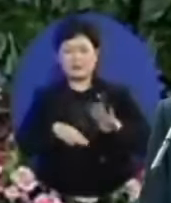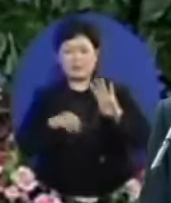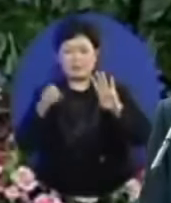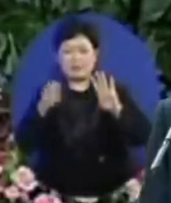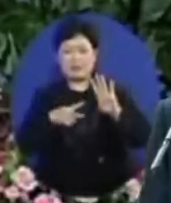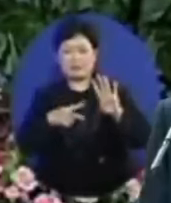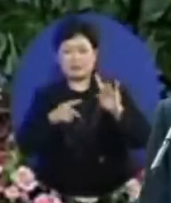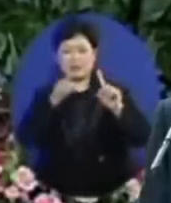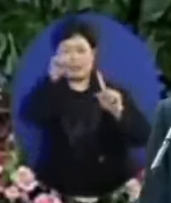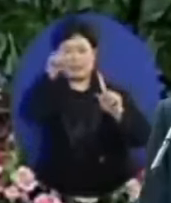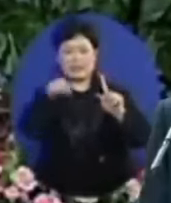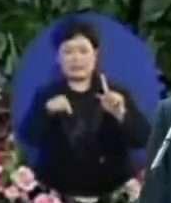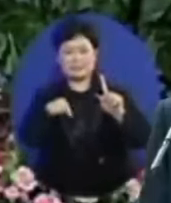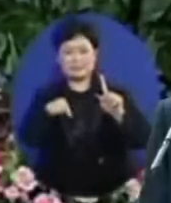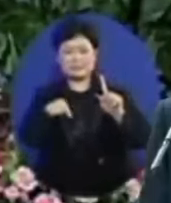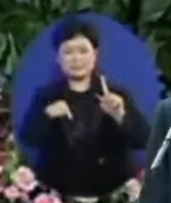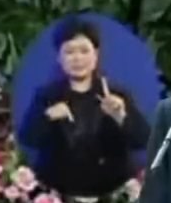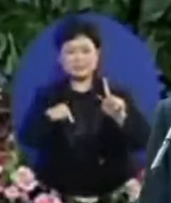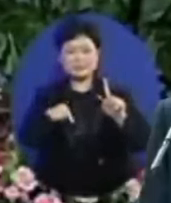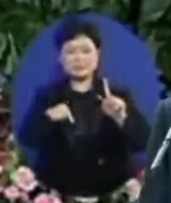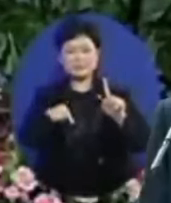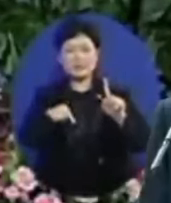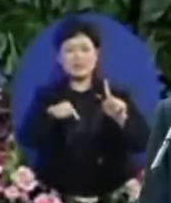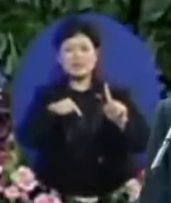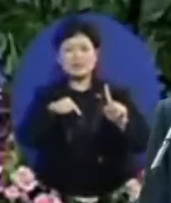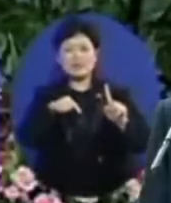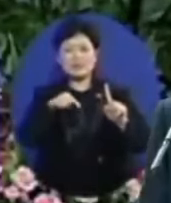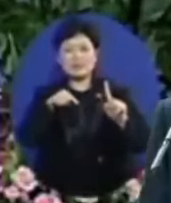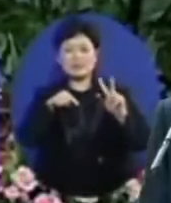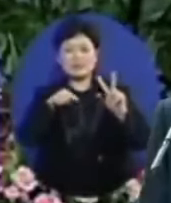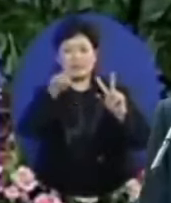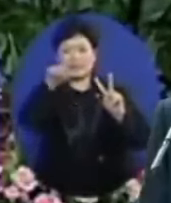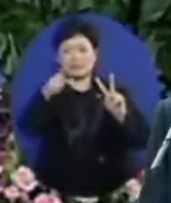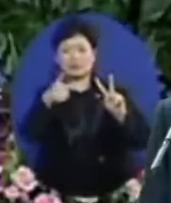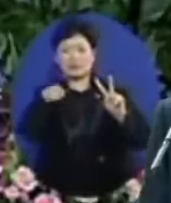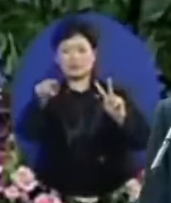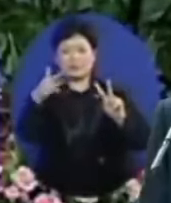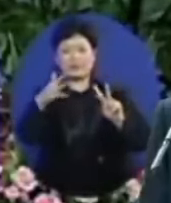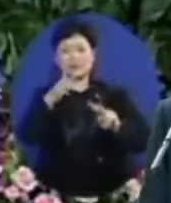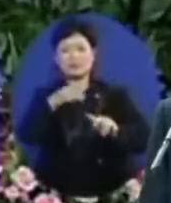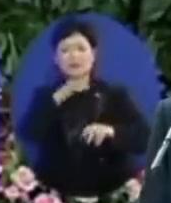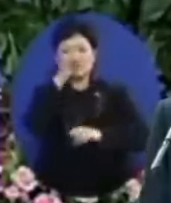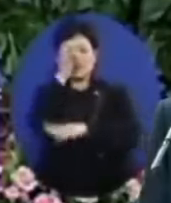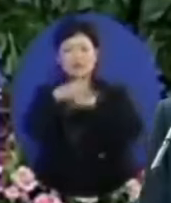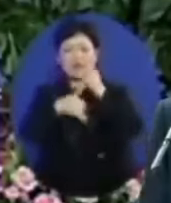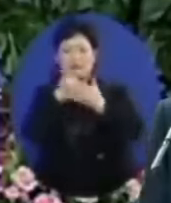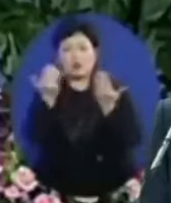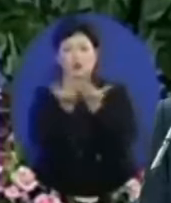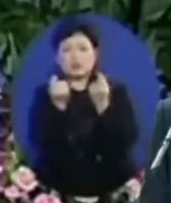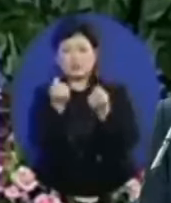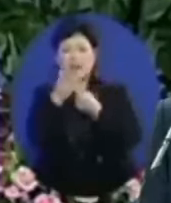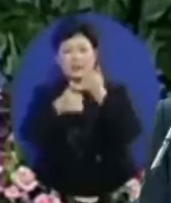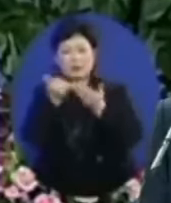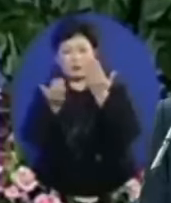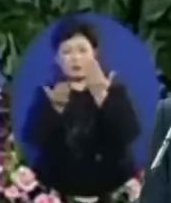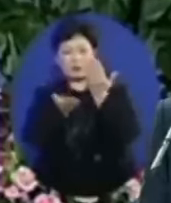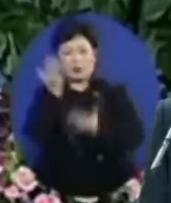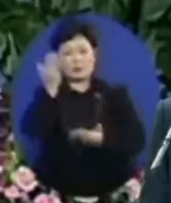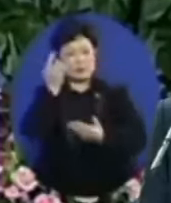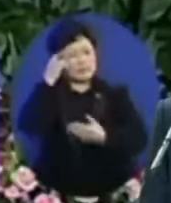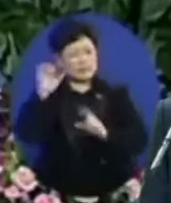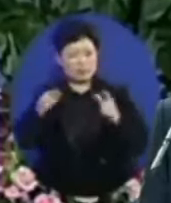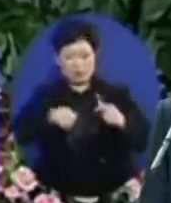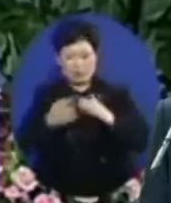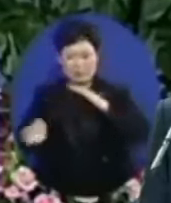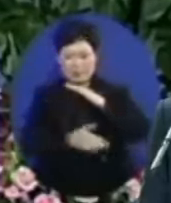6절로 8절에 예수님은 근본 하나님의 본체이시나 하나님과 동등됨을 취할 것으로 여기지 아니하시고 오히려 자기를